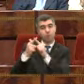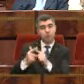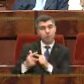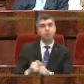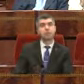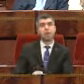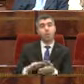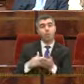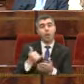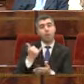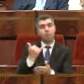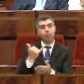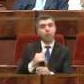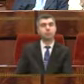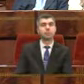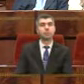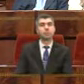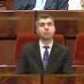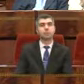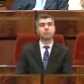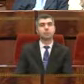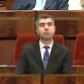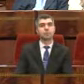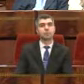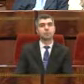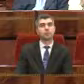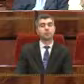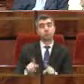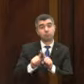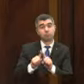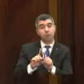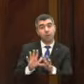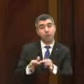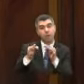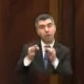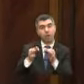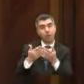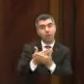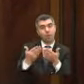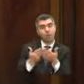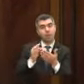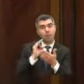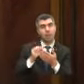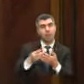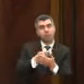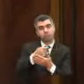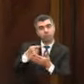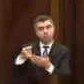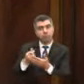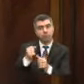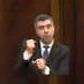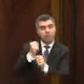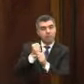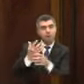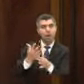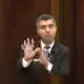ودوره أساسي، خصوصاً هو الذي ينتج الثروة، هو الذي يشغل،